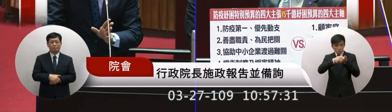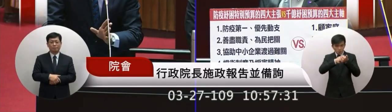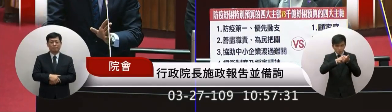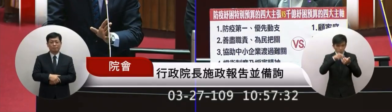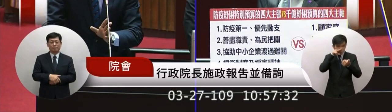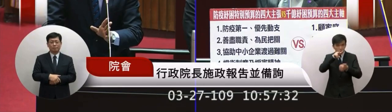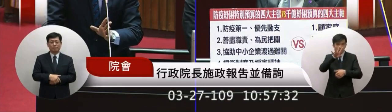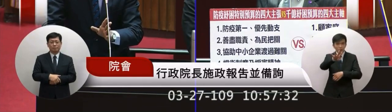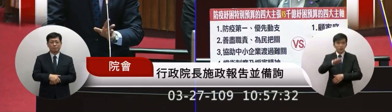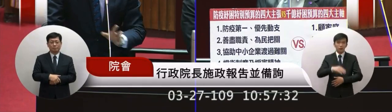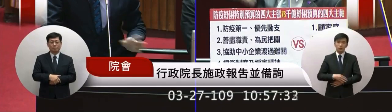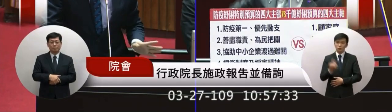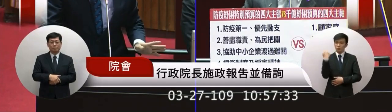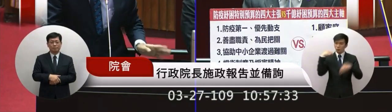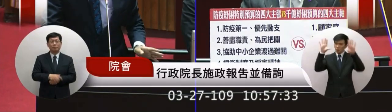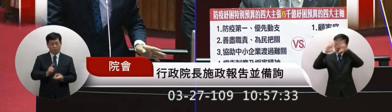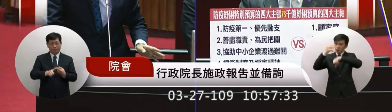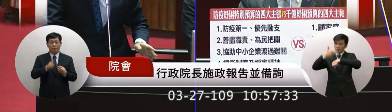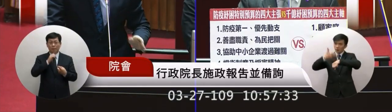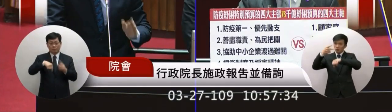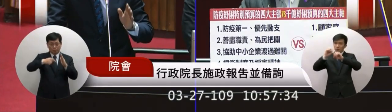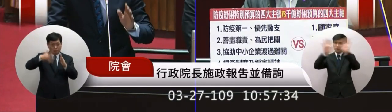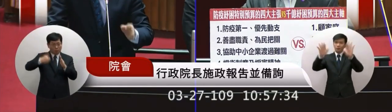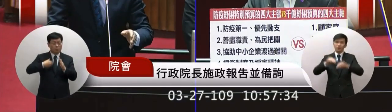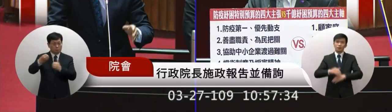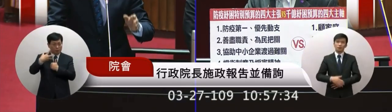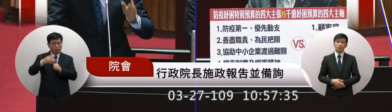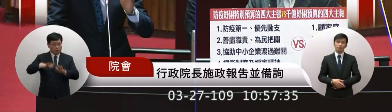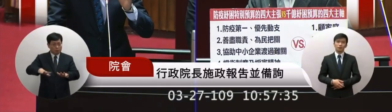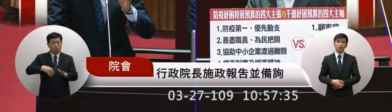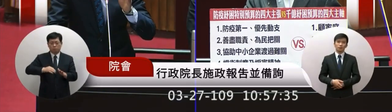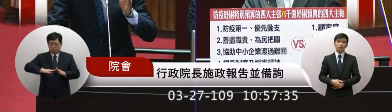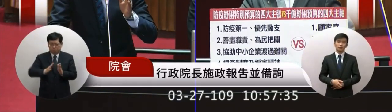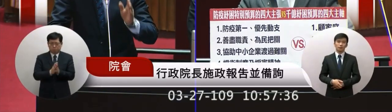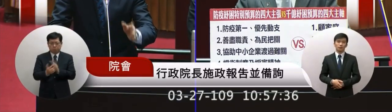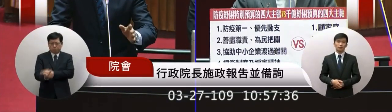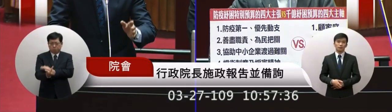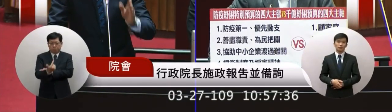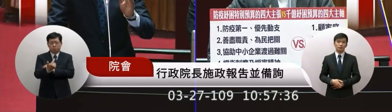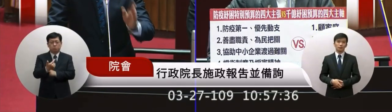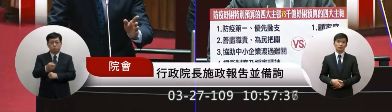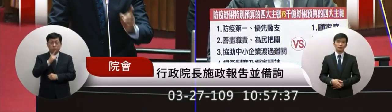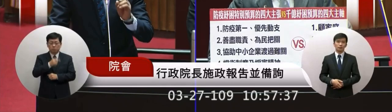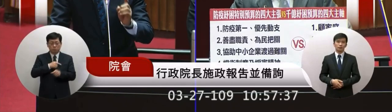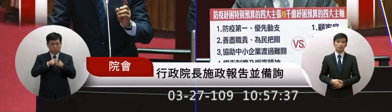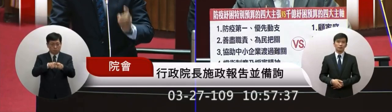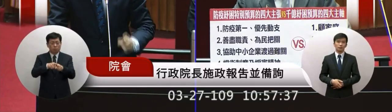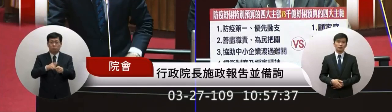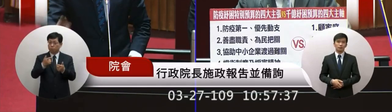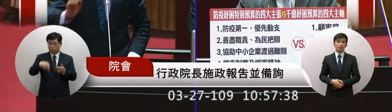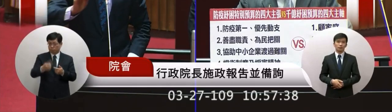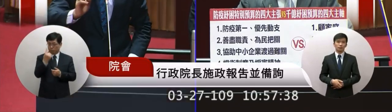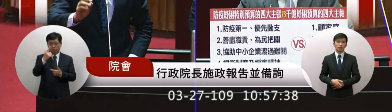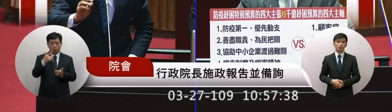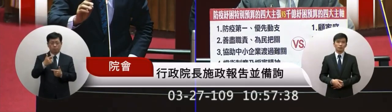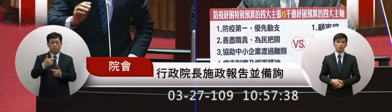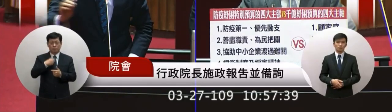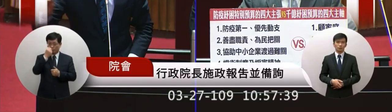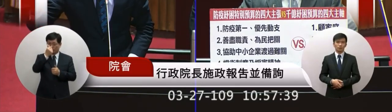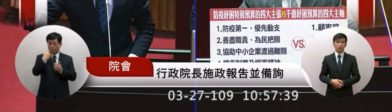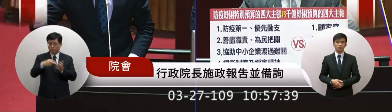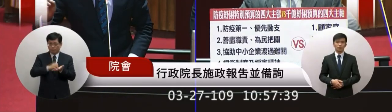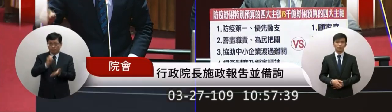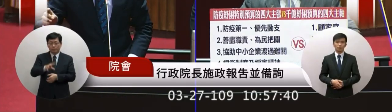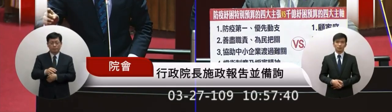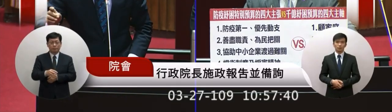进度。这昨天晚上公布的7点钟公布的。 这就是应六讲的吼，伫这个时阵，阮就是爱紧来做，唔是讲安尼了。特别报